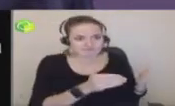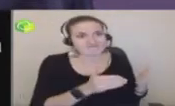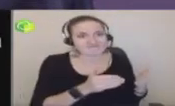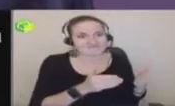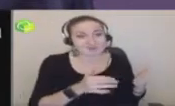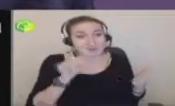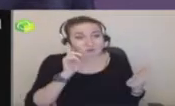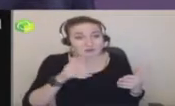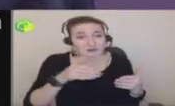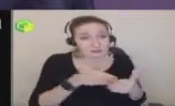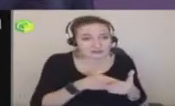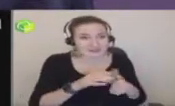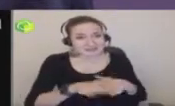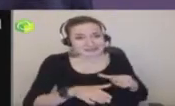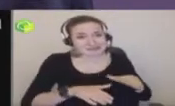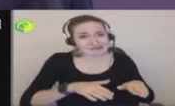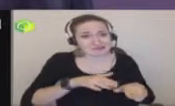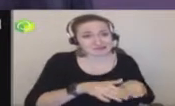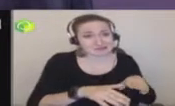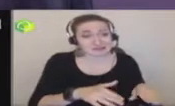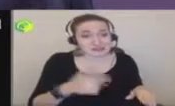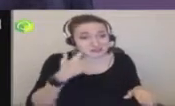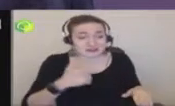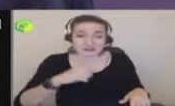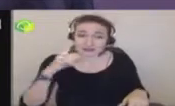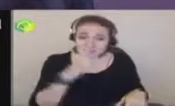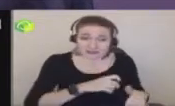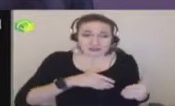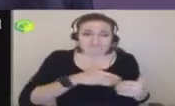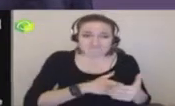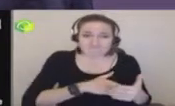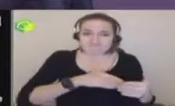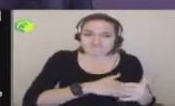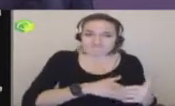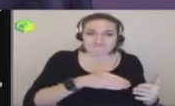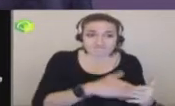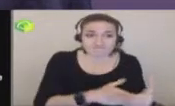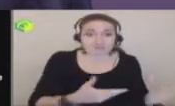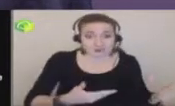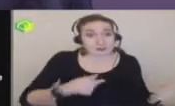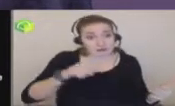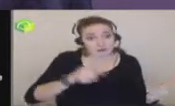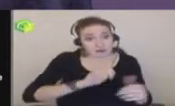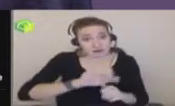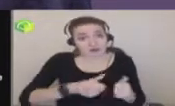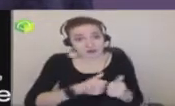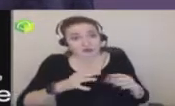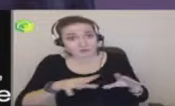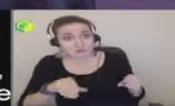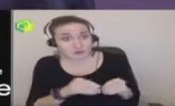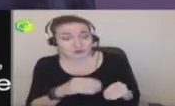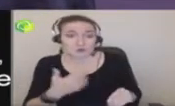à des complications, à des difficultés, et vous faites front jusqu'à ce que certains y perdent de leur santé, voire plus, parce qu'il